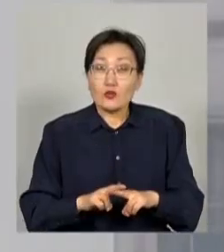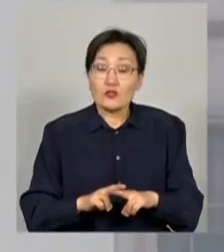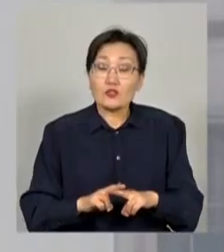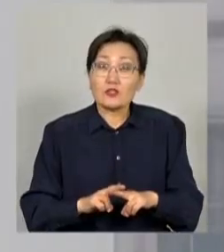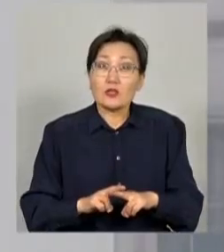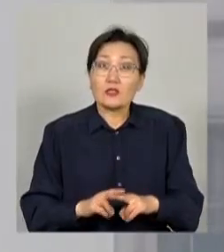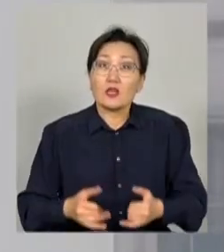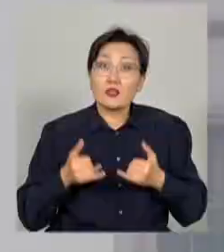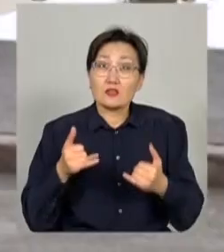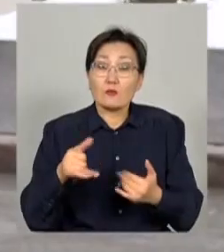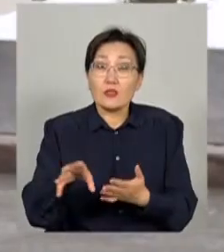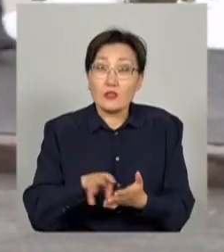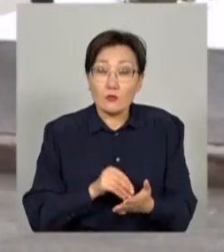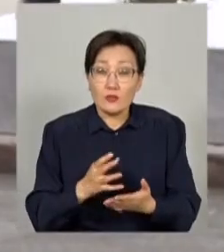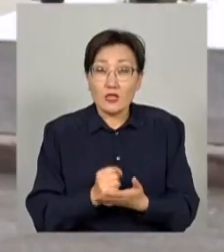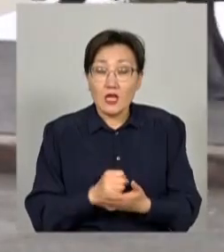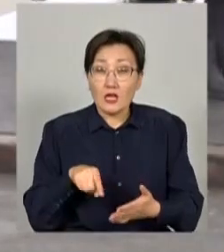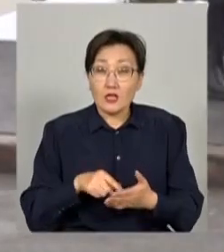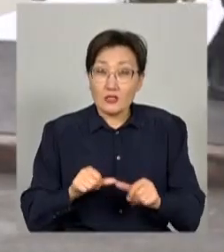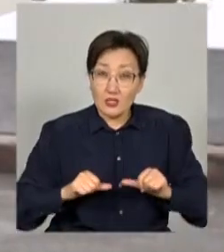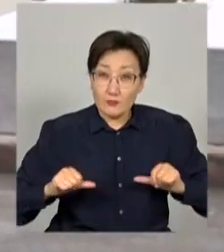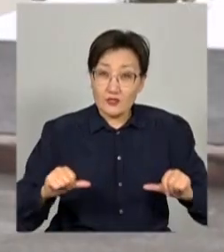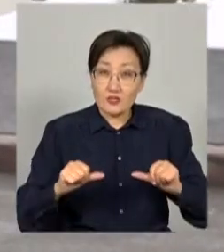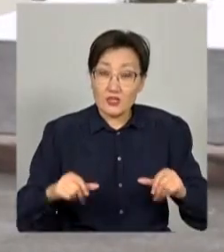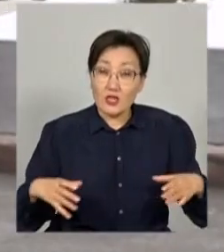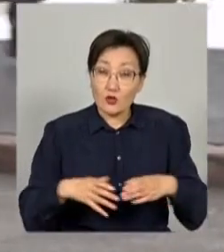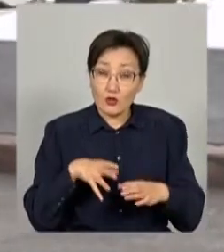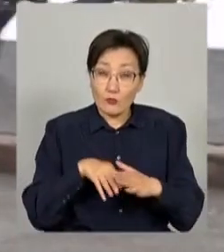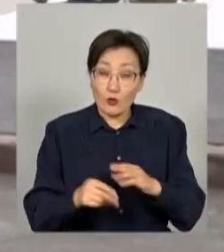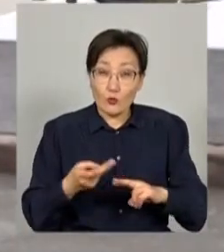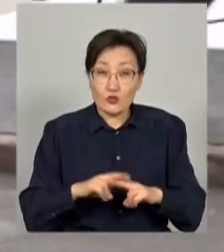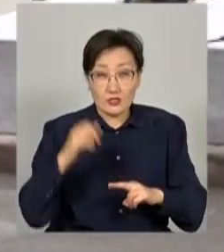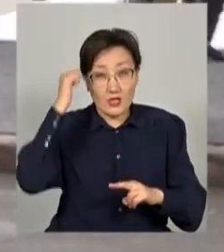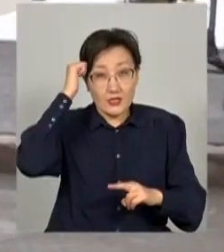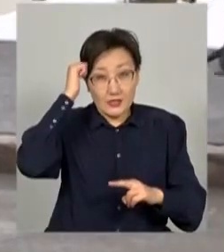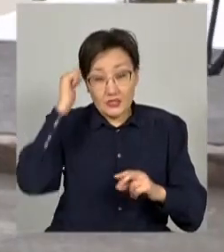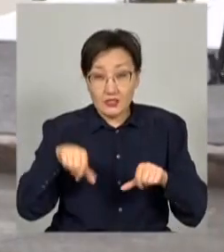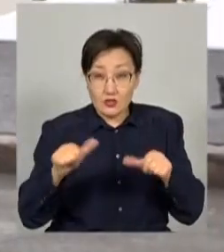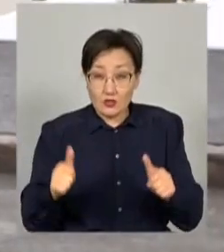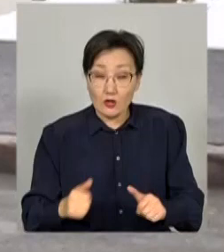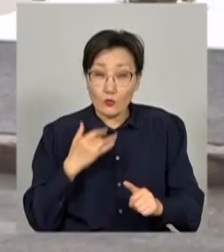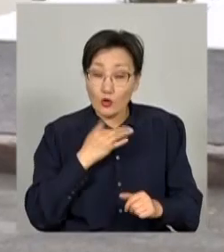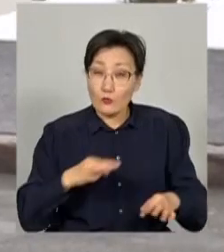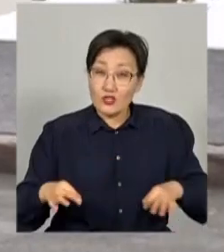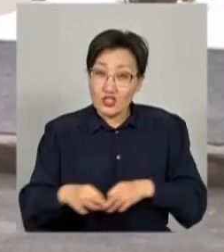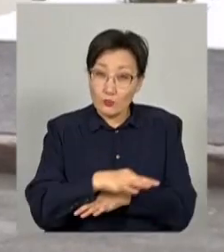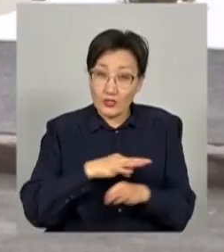Қалалық комиссияның құрамында болғандықтан осы ескерткішті көптеген жобалардың